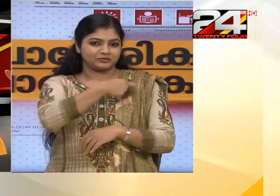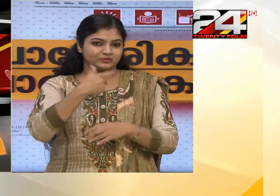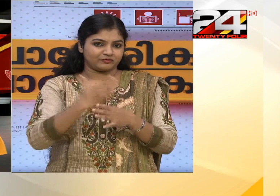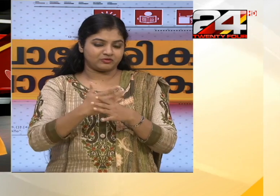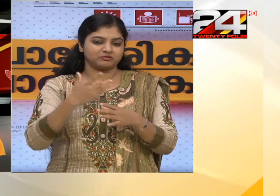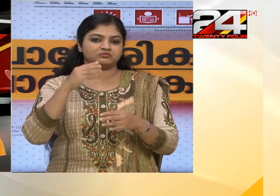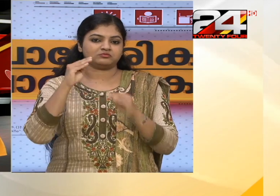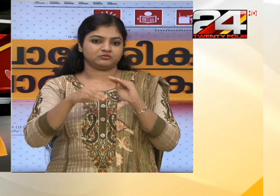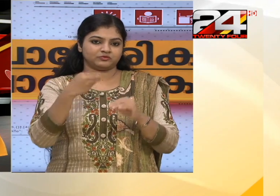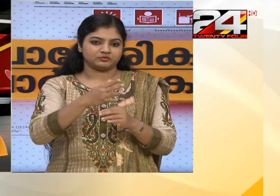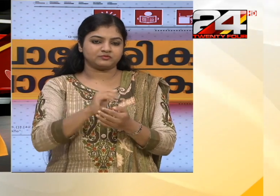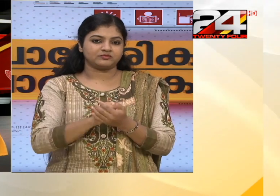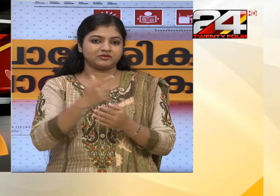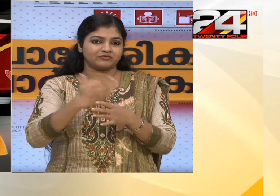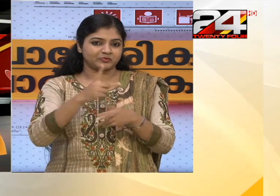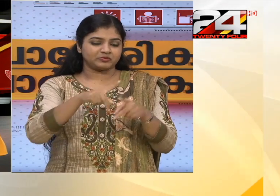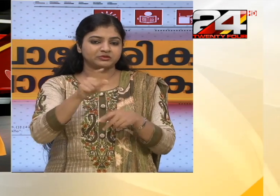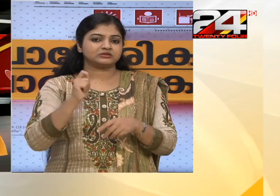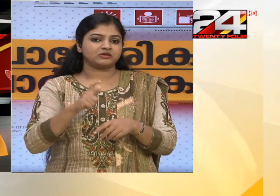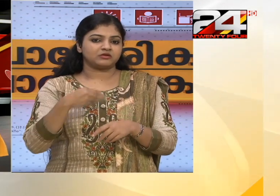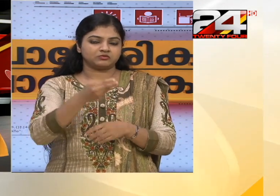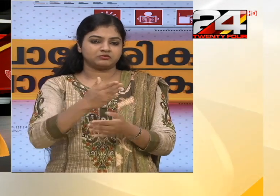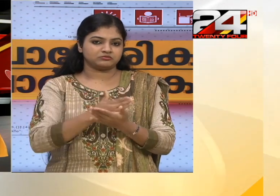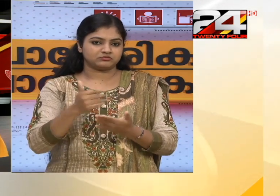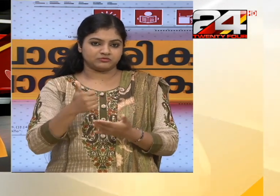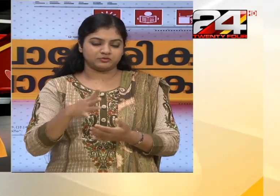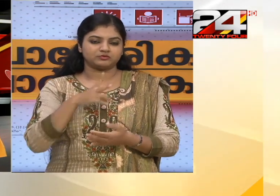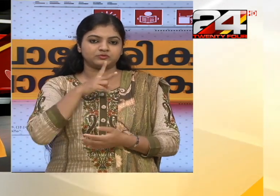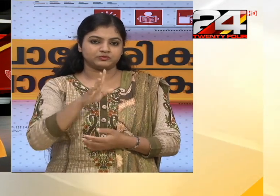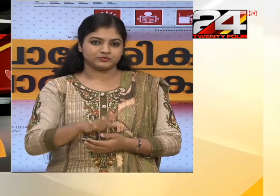അവഗണന. ജീവനക്കാർക്ക് കൃത്യമായി ശമ്പളം നൽകുന്നില്ലെന്നും ആക്ഷേപമുണ്ട്.